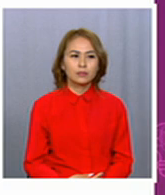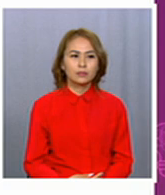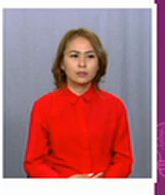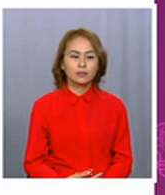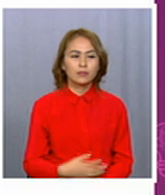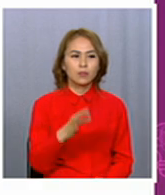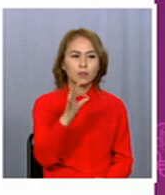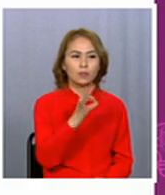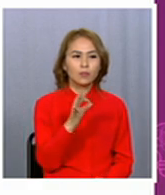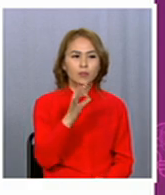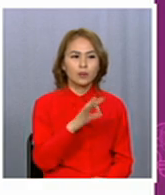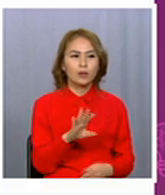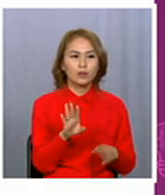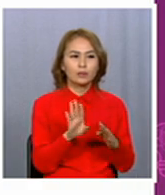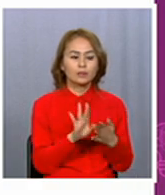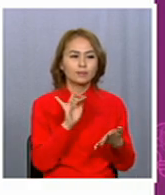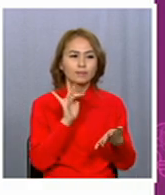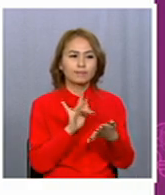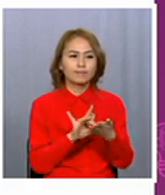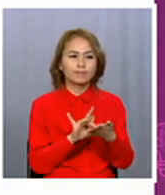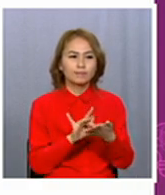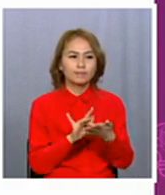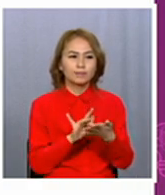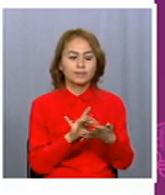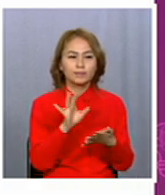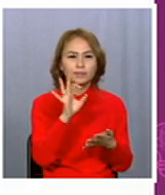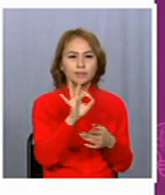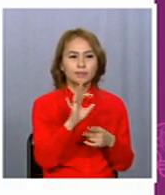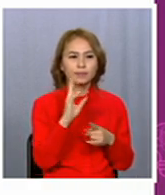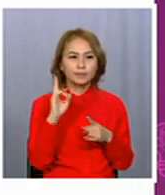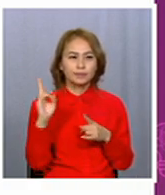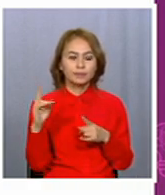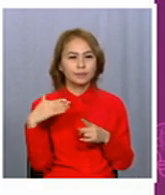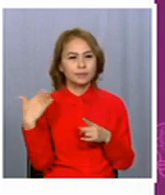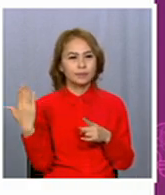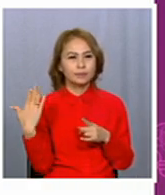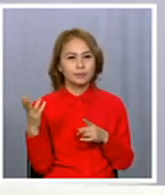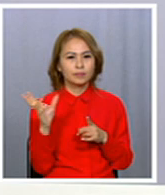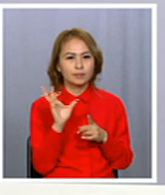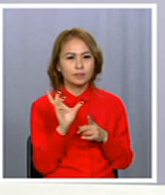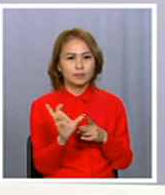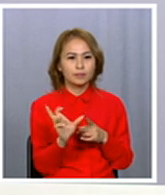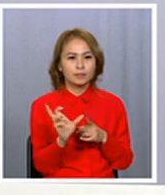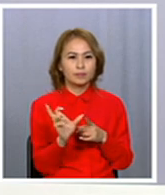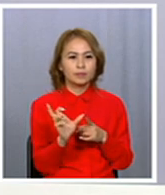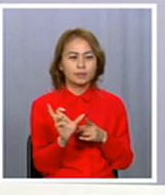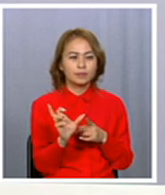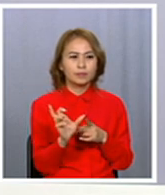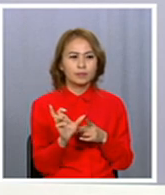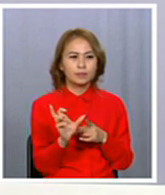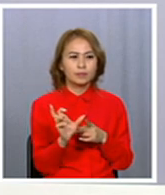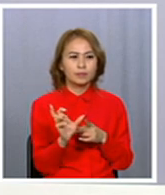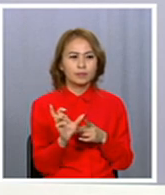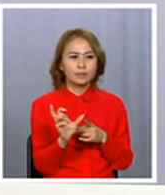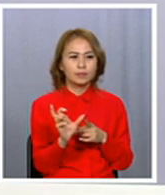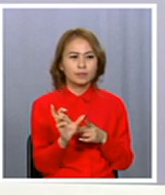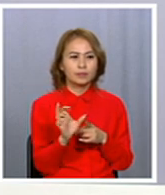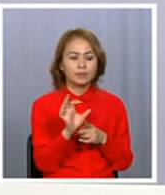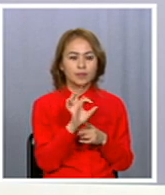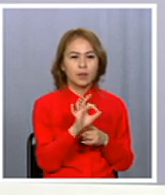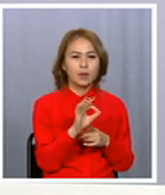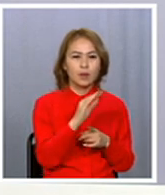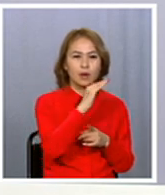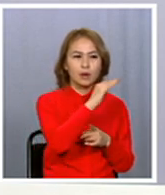төбесіне транспортердің центріне кеп қоямыз. ОК дегеніміз міне оң жағынан бастап нөлдік нүктеге тұрады. Енді ОФ